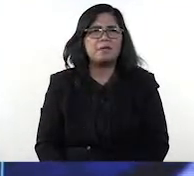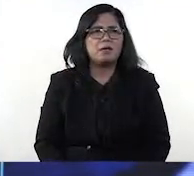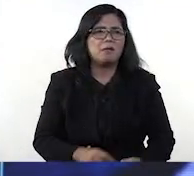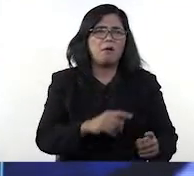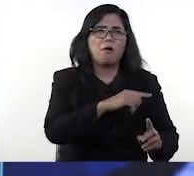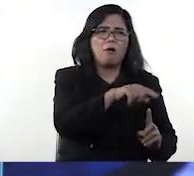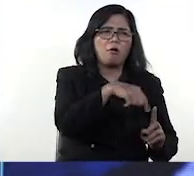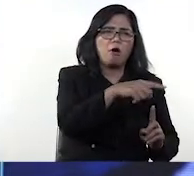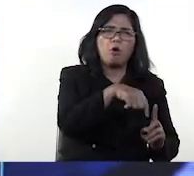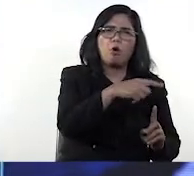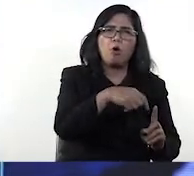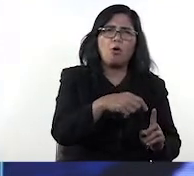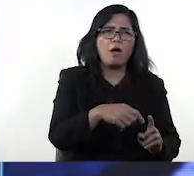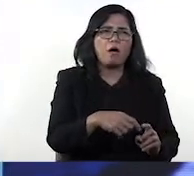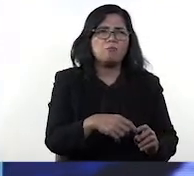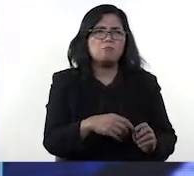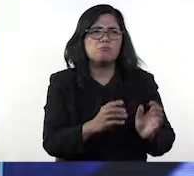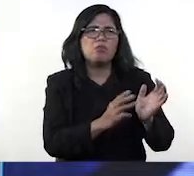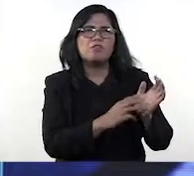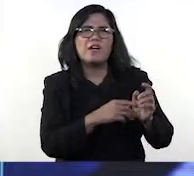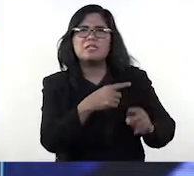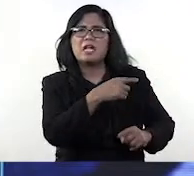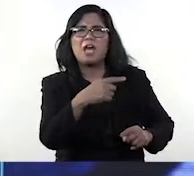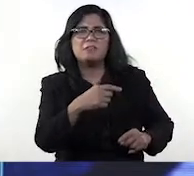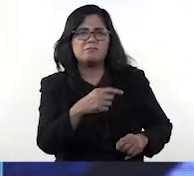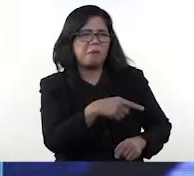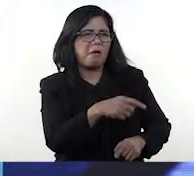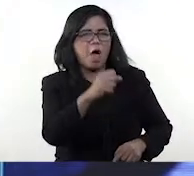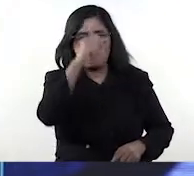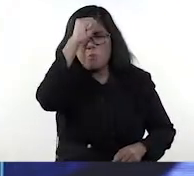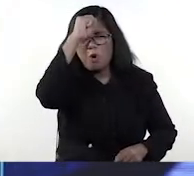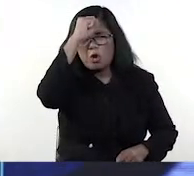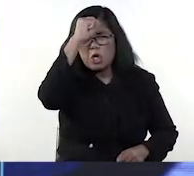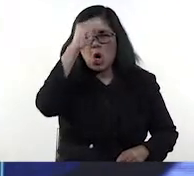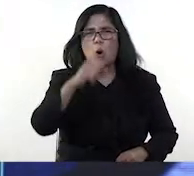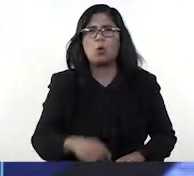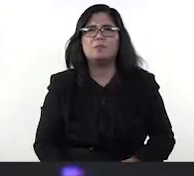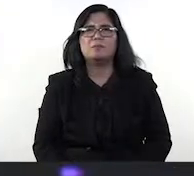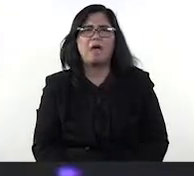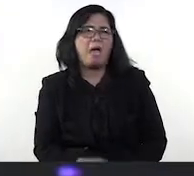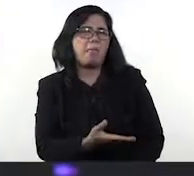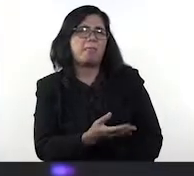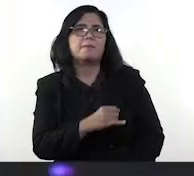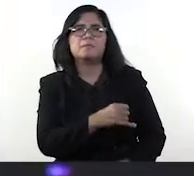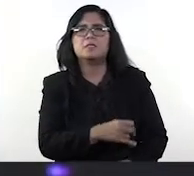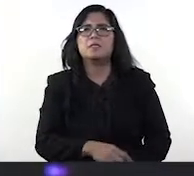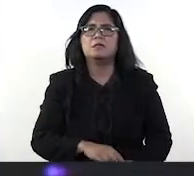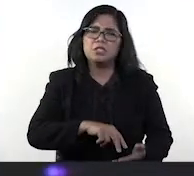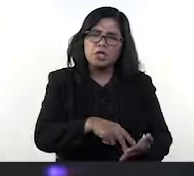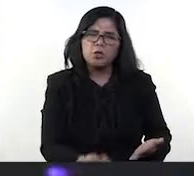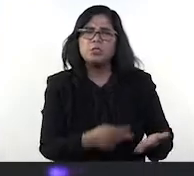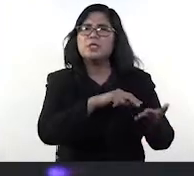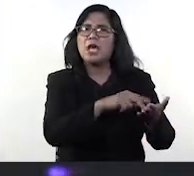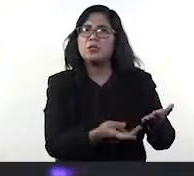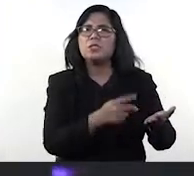bukan memberi motivasi malam mematikan motivasi yang kamu bodoh eh kamu gitu aja enggak bisa kamu Cemen banget sih file kamu apa sih kita